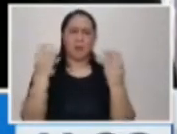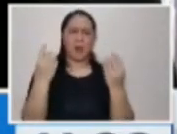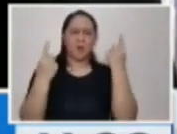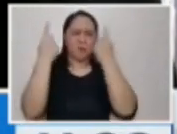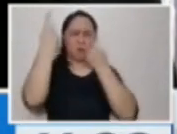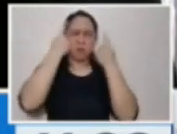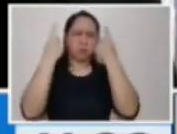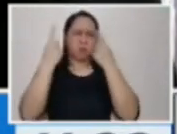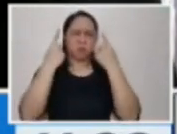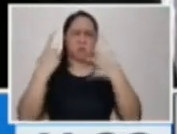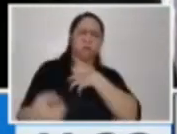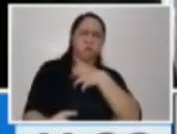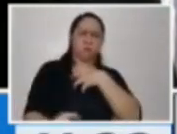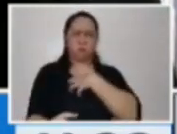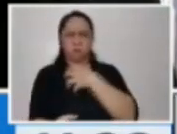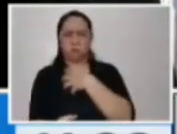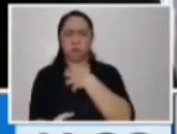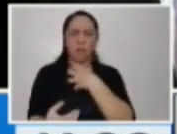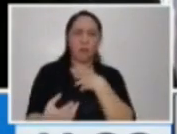from 2019 to